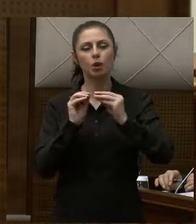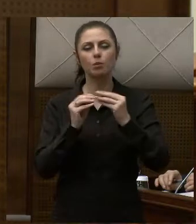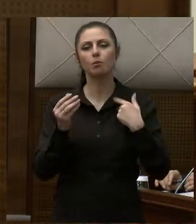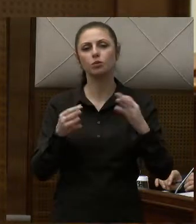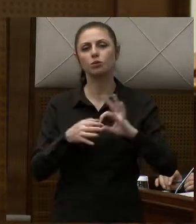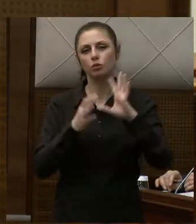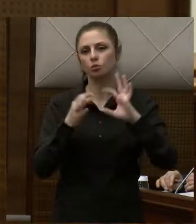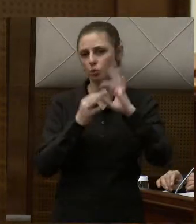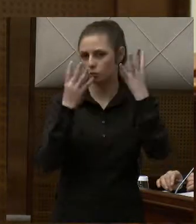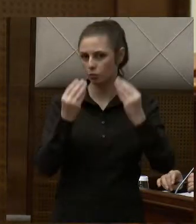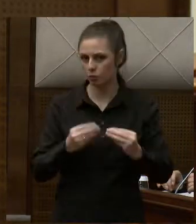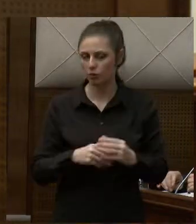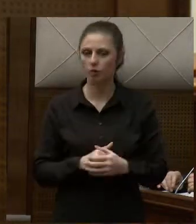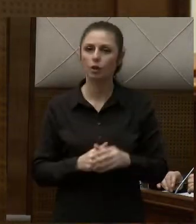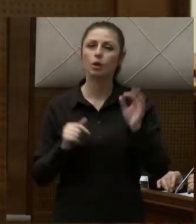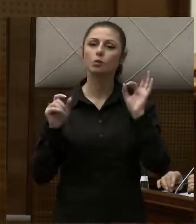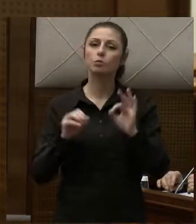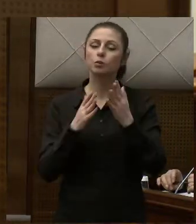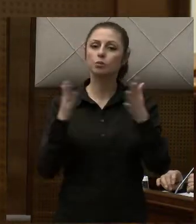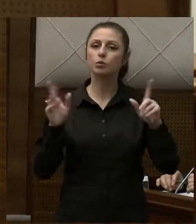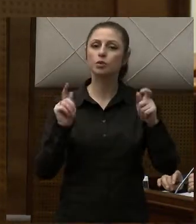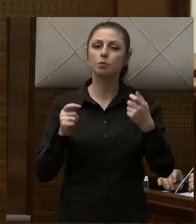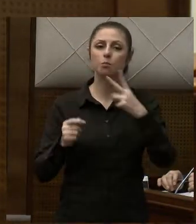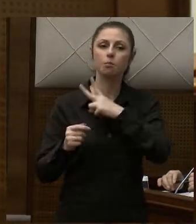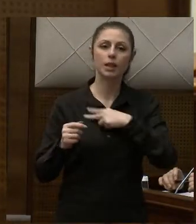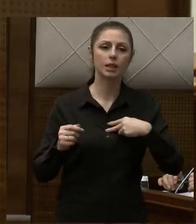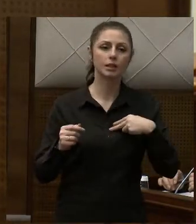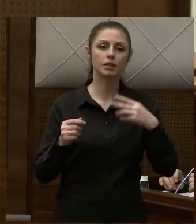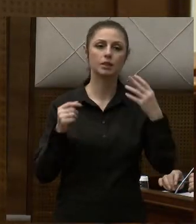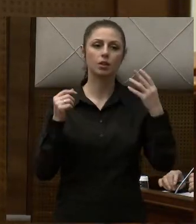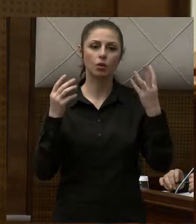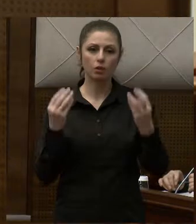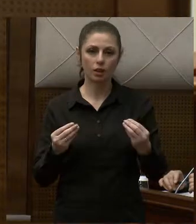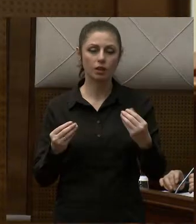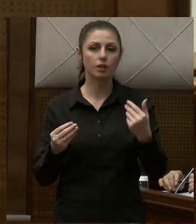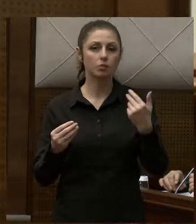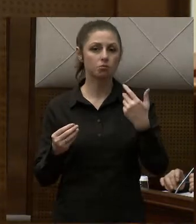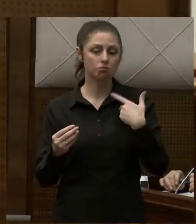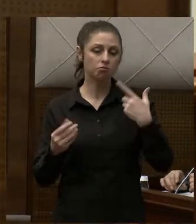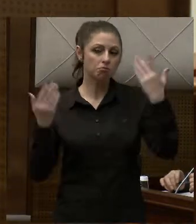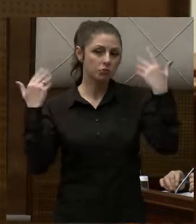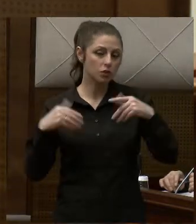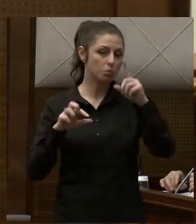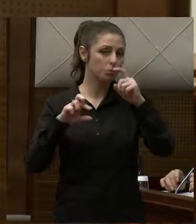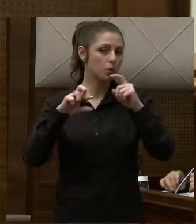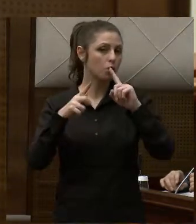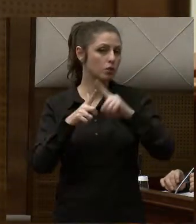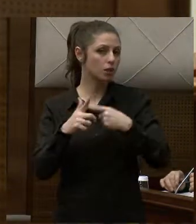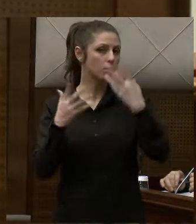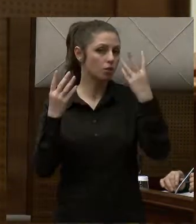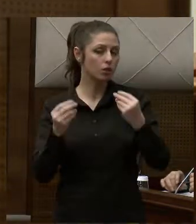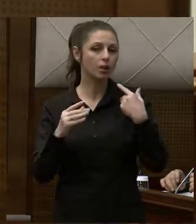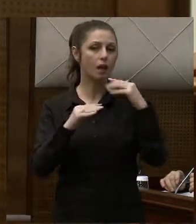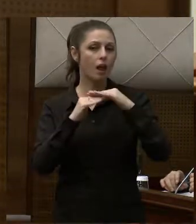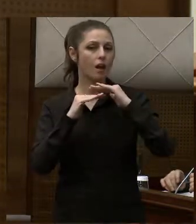diyoruz. Burada Büyükçekmece Meclisi olarak bizler de ufku olan, vizyonu olan projelerle halkımızı mutlu